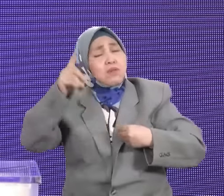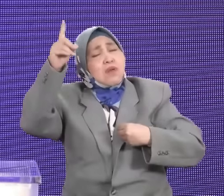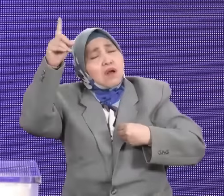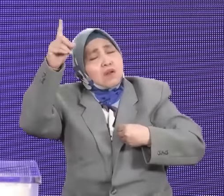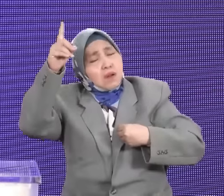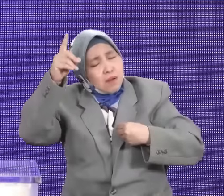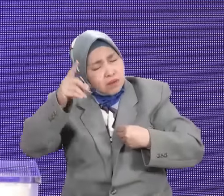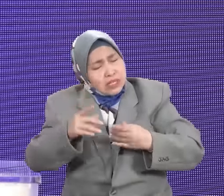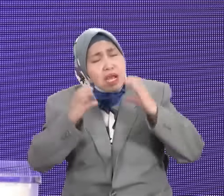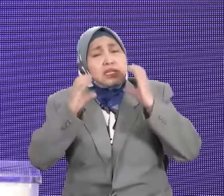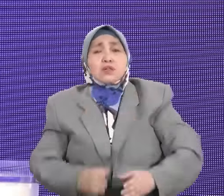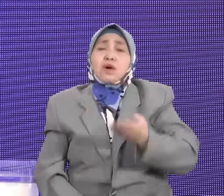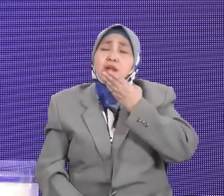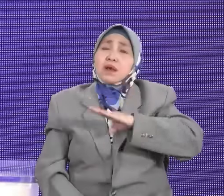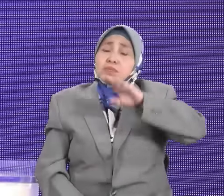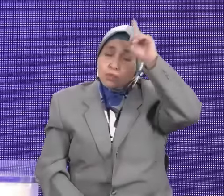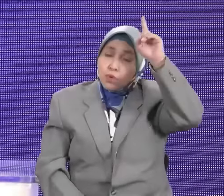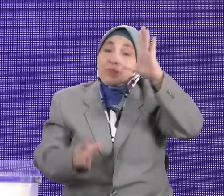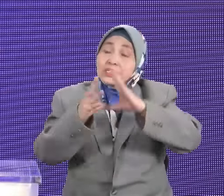syakirun Alim